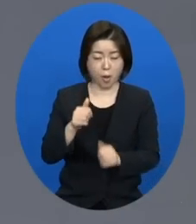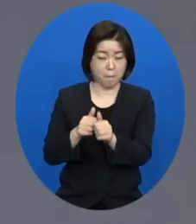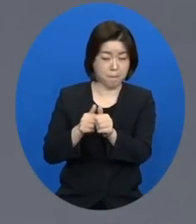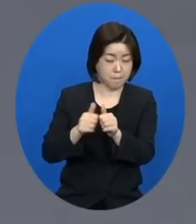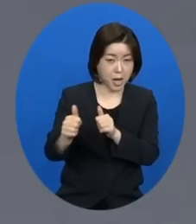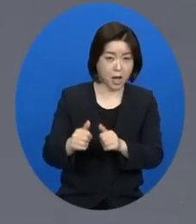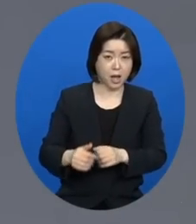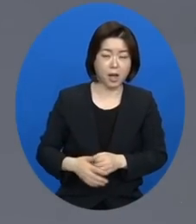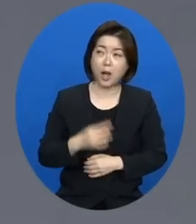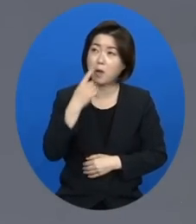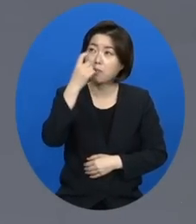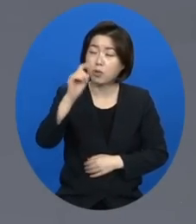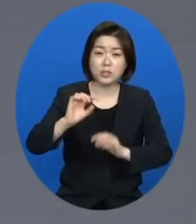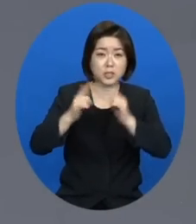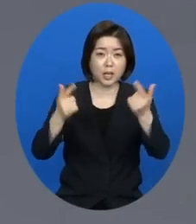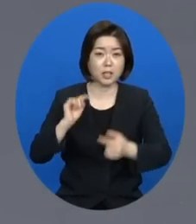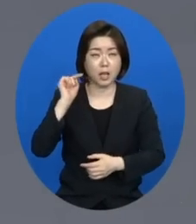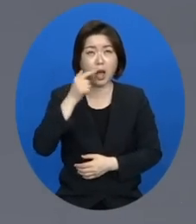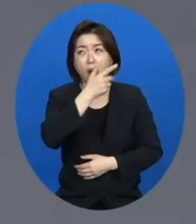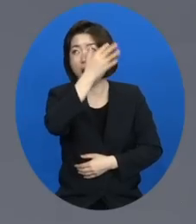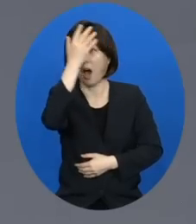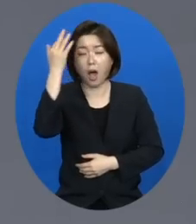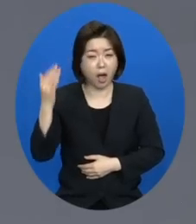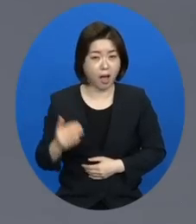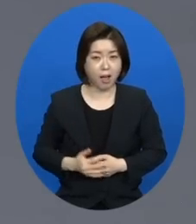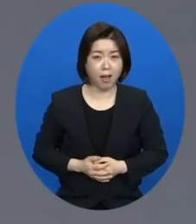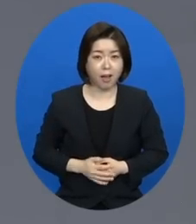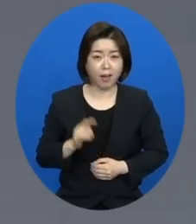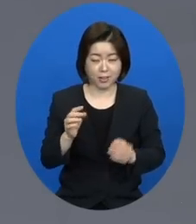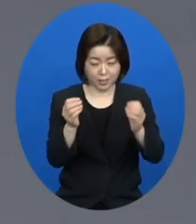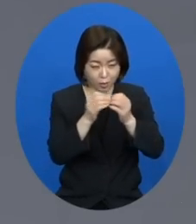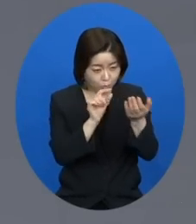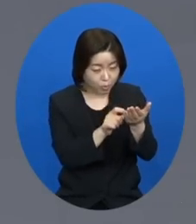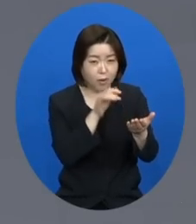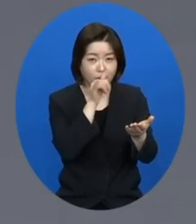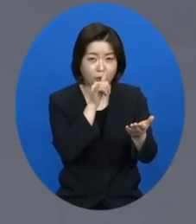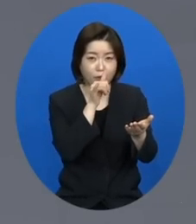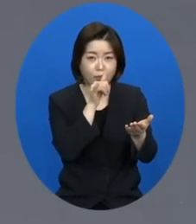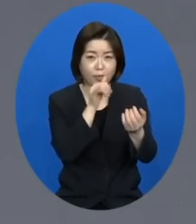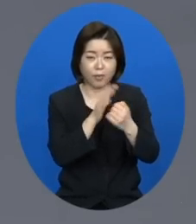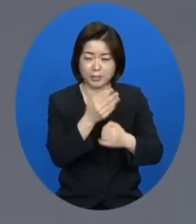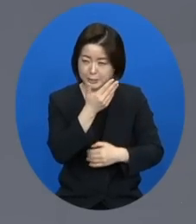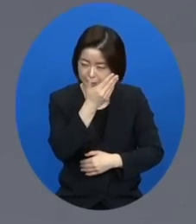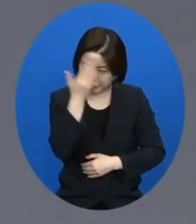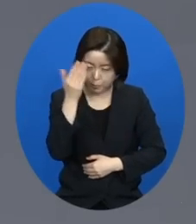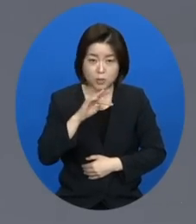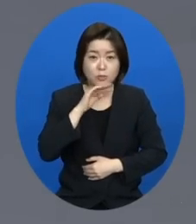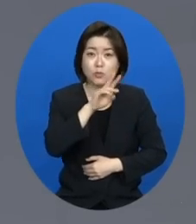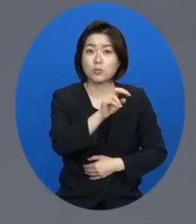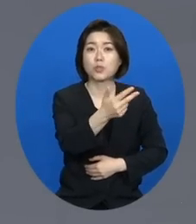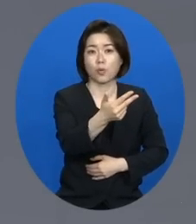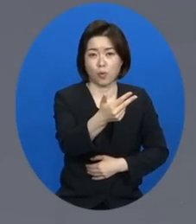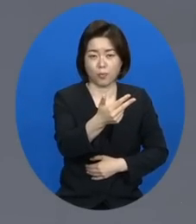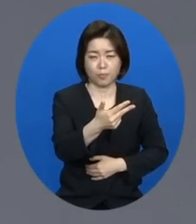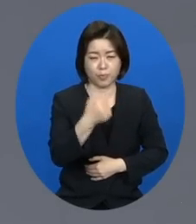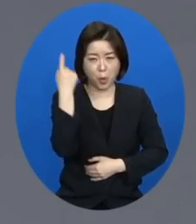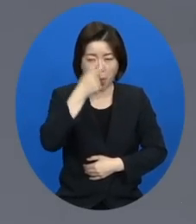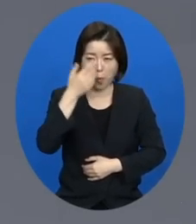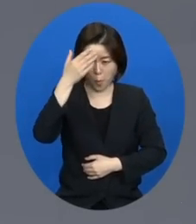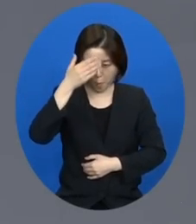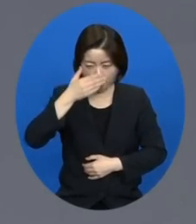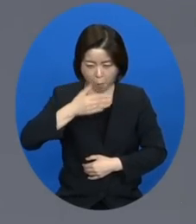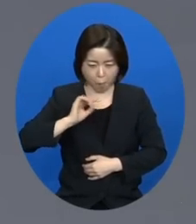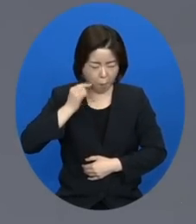이게 멋지다가 아니고 아름다웠더라 이렇게 표현을 하고 있어요. 젊죠. 27입니다 얼굴도